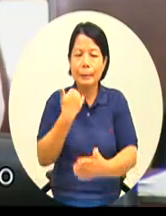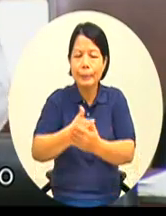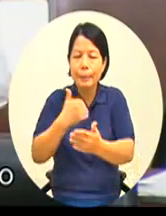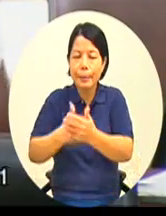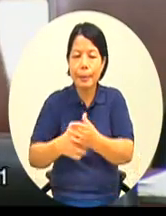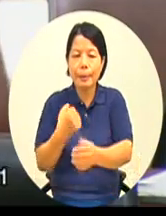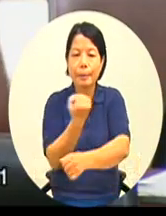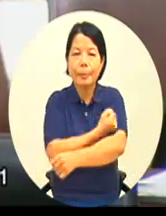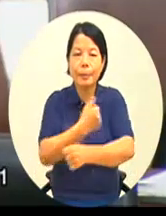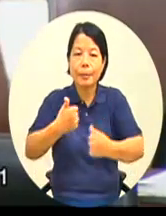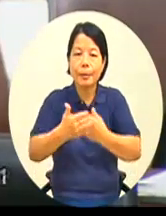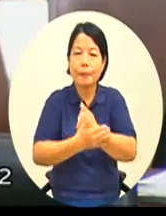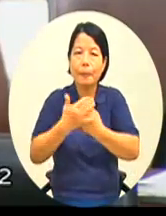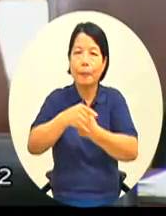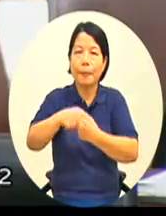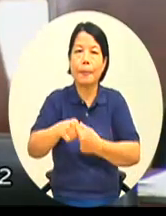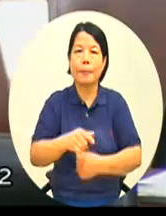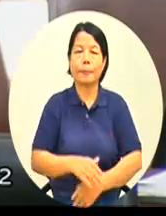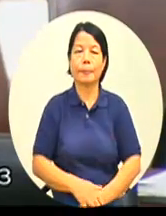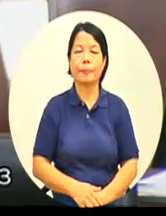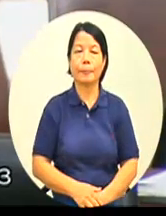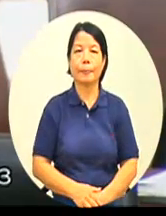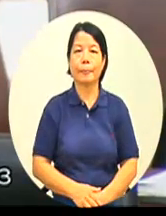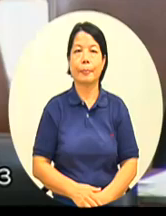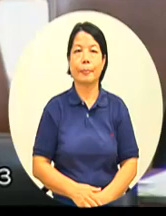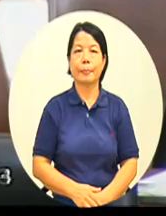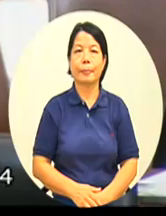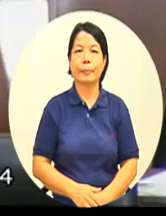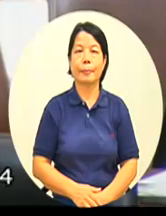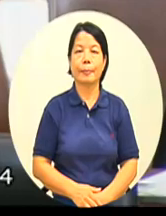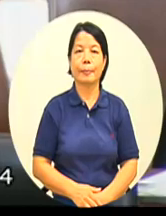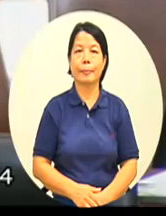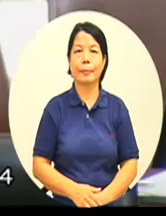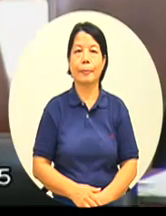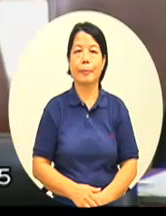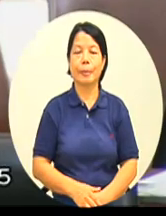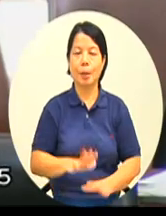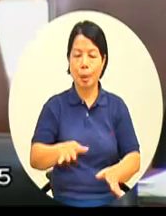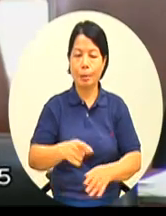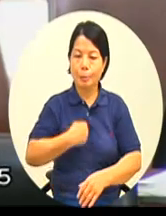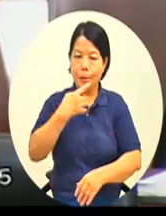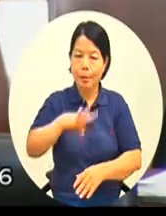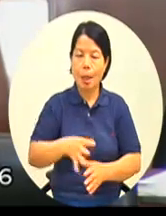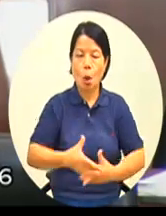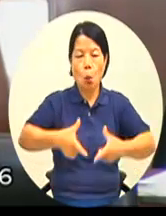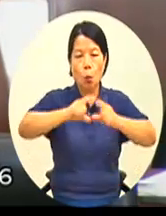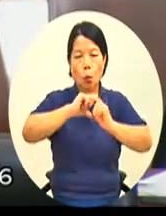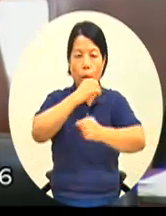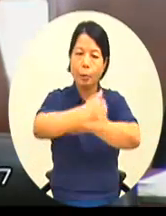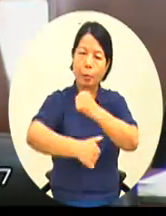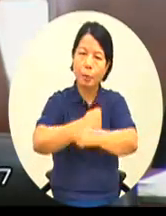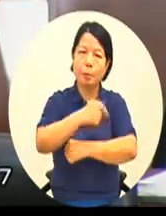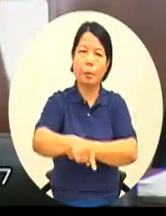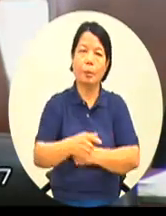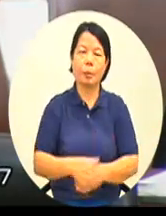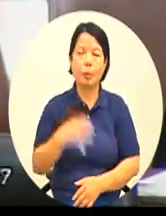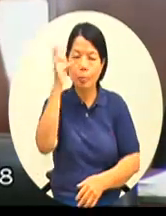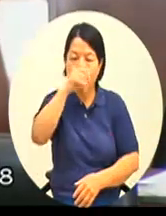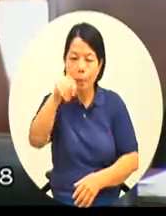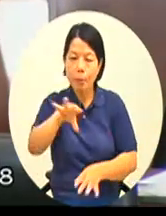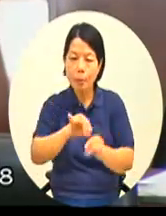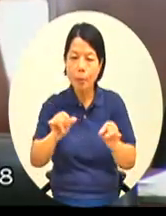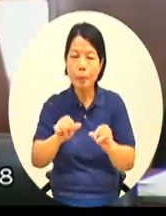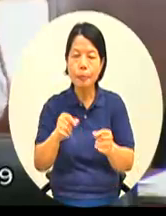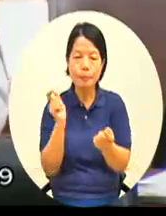疗，所以我们在设置这个观念的时候可能还要有更自然的回到我们生活自然的，所以找那些土地。那刚